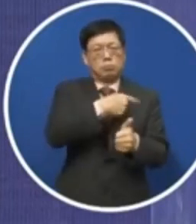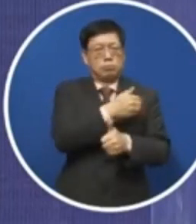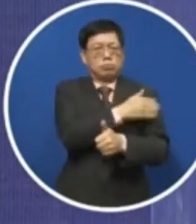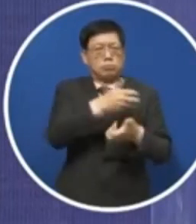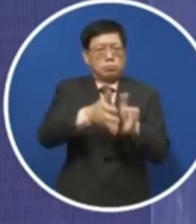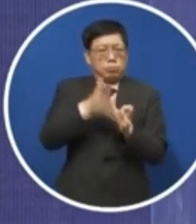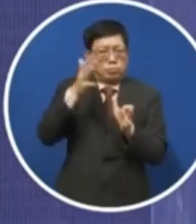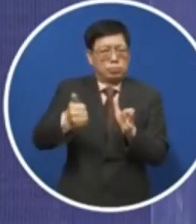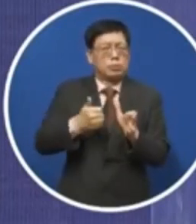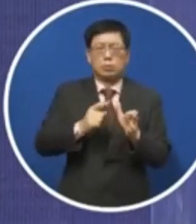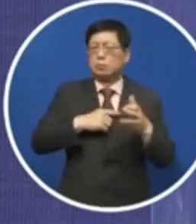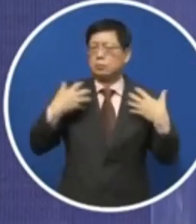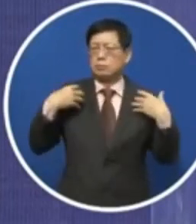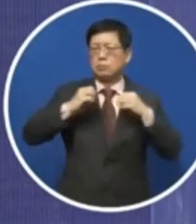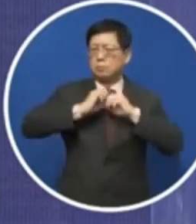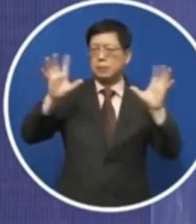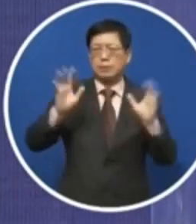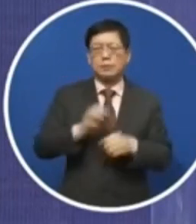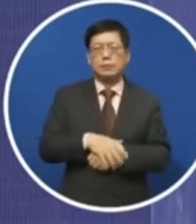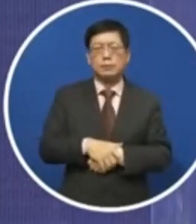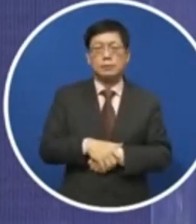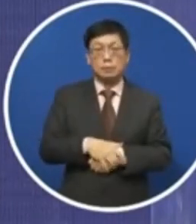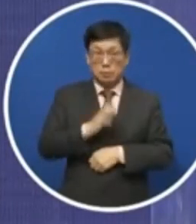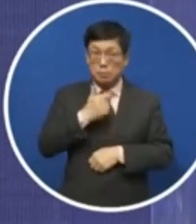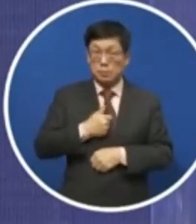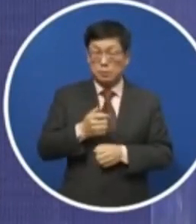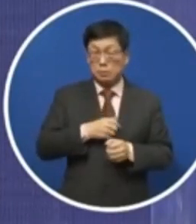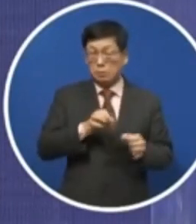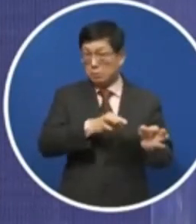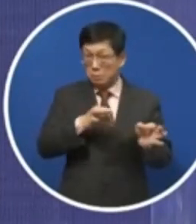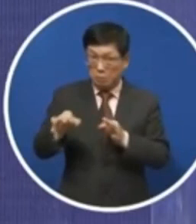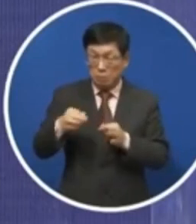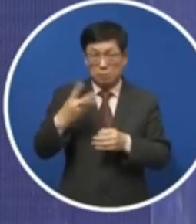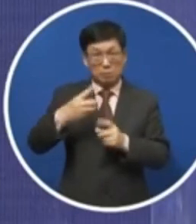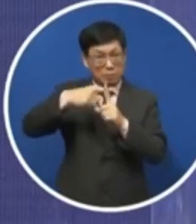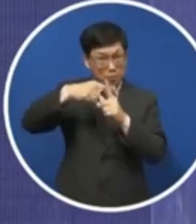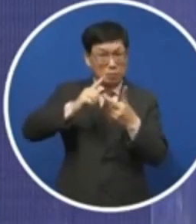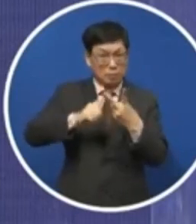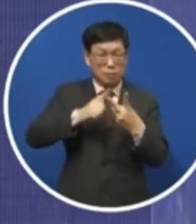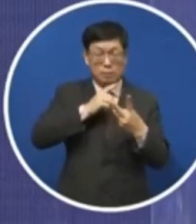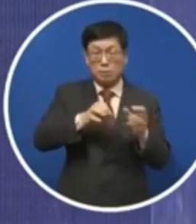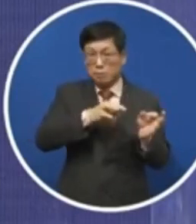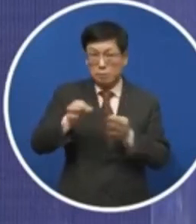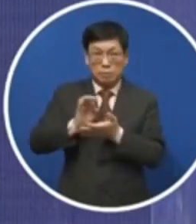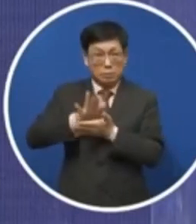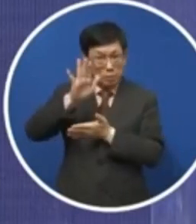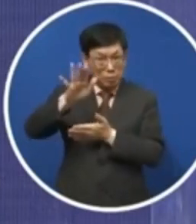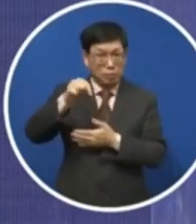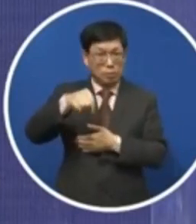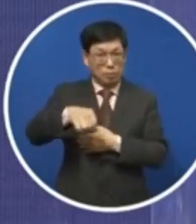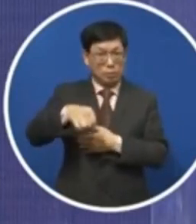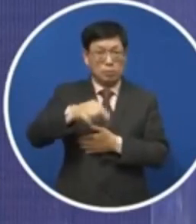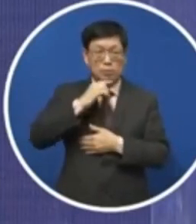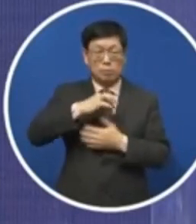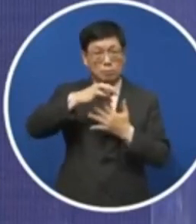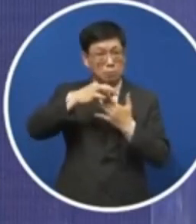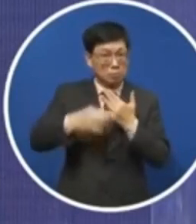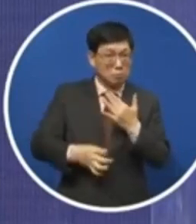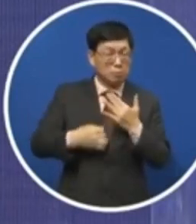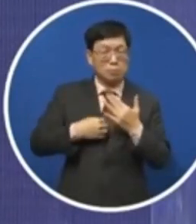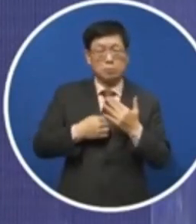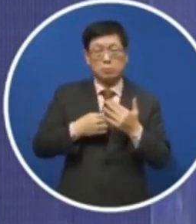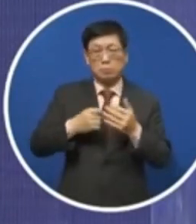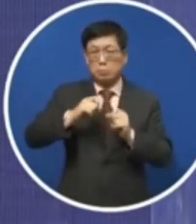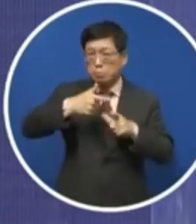心统一的说明哦，是否延长三级警戒，跟延长三级警戒的情形底下，相关